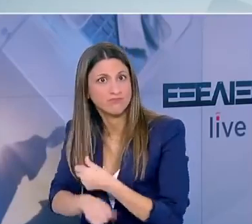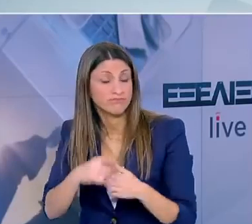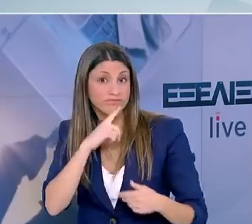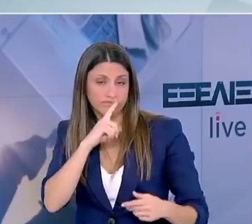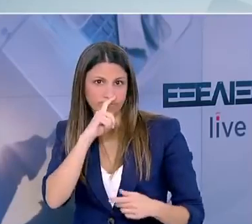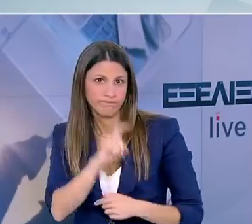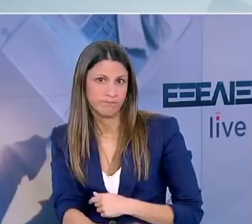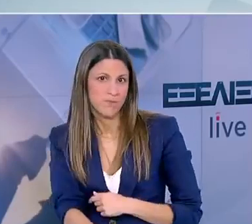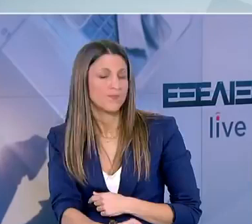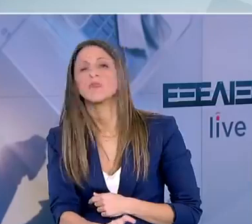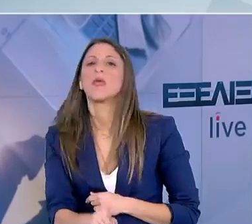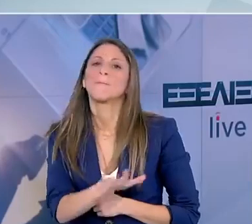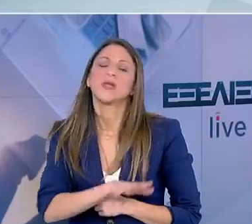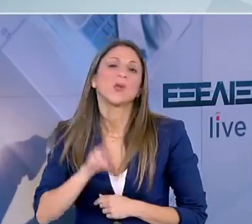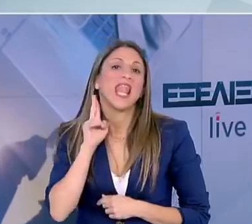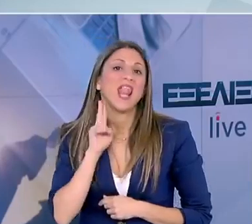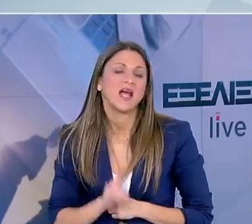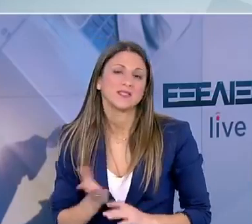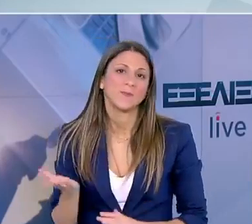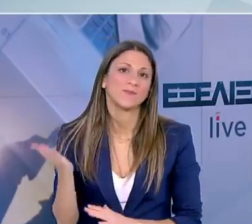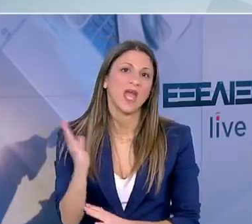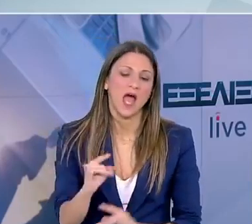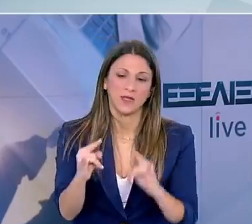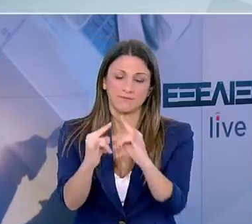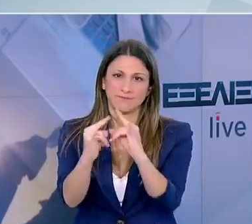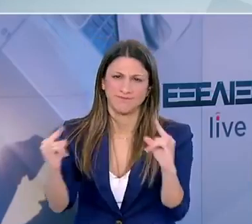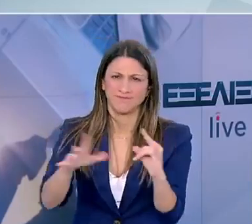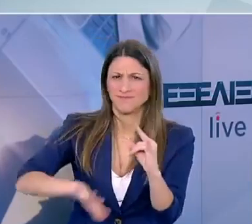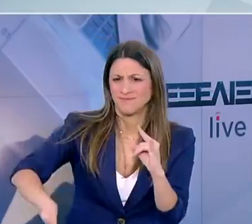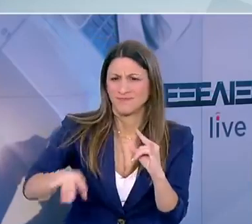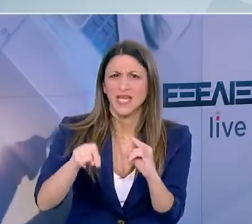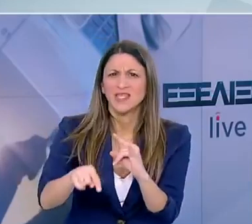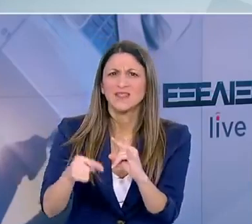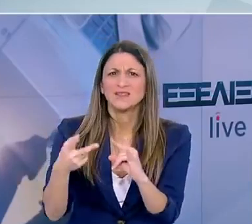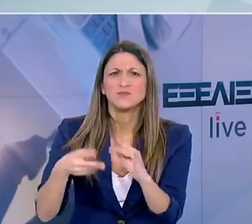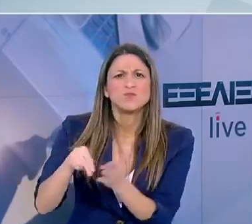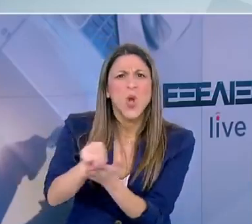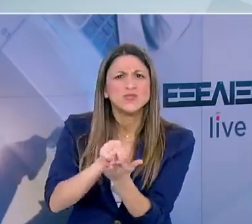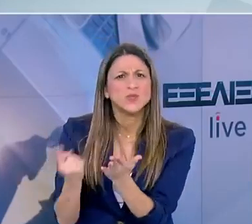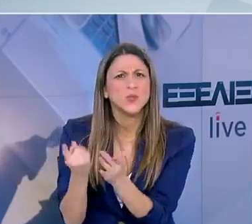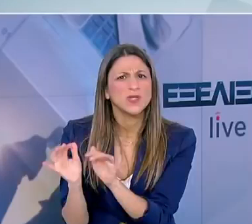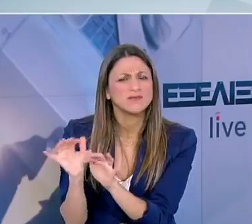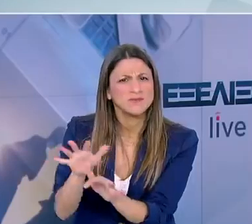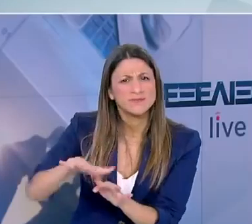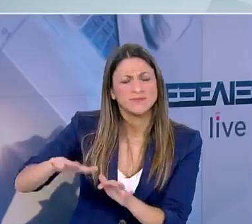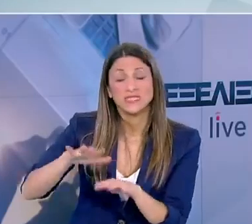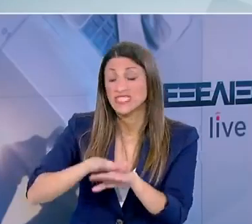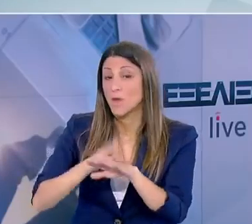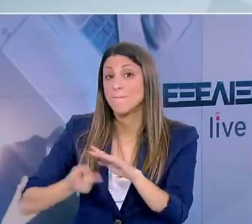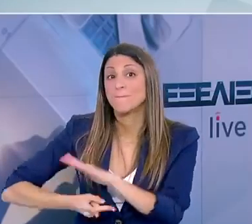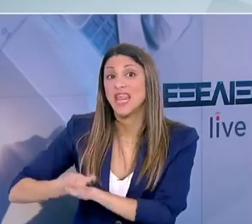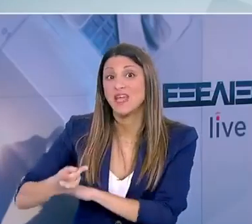ενώ κλείνει, στεγανοποιείται η δομή μεταναστών στο Κουτσόχερο, λαμβάνοντας υπόψη ότι από τα στοιχεία της